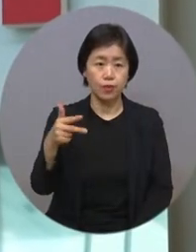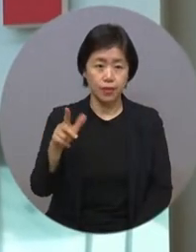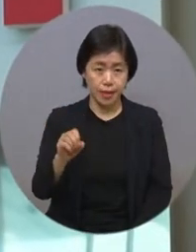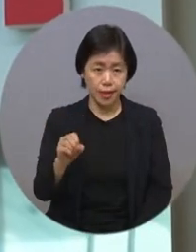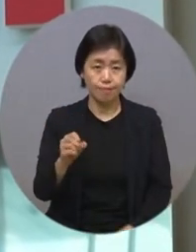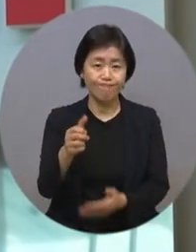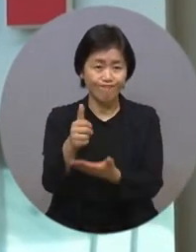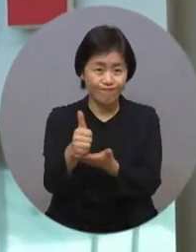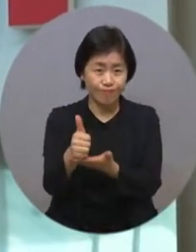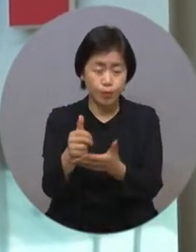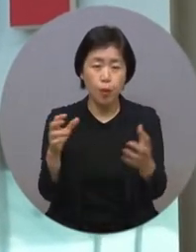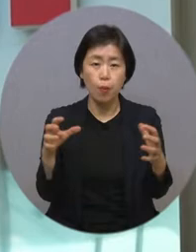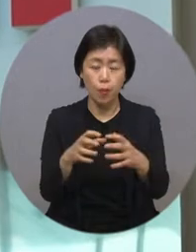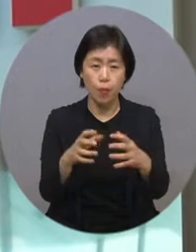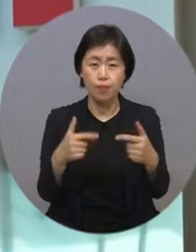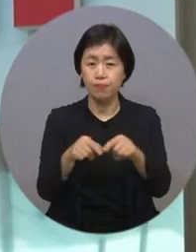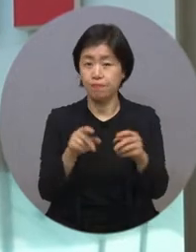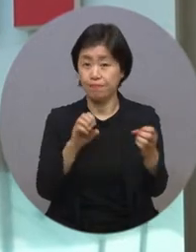진행해봤습니다.